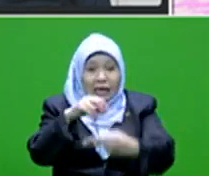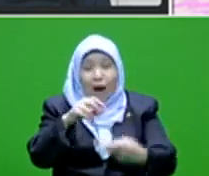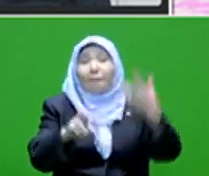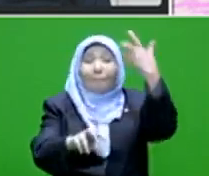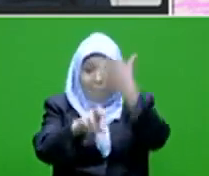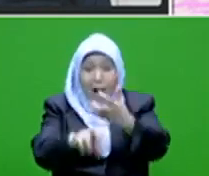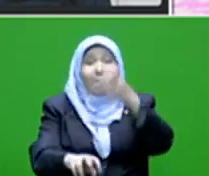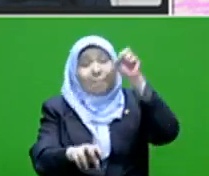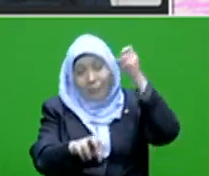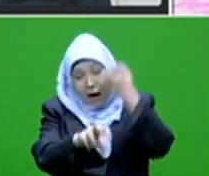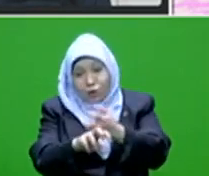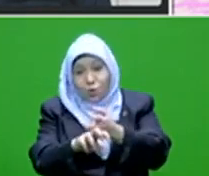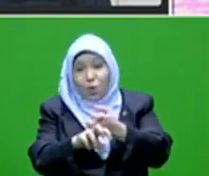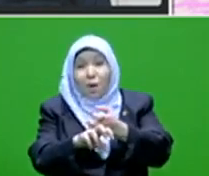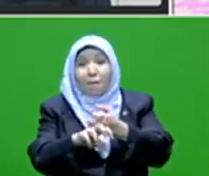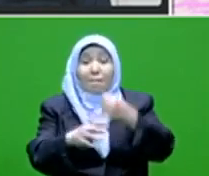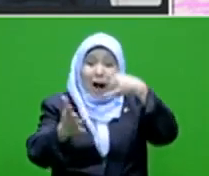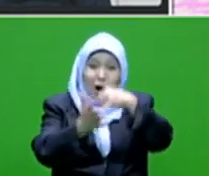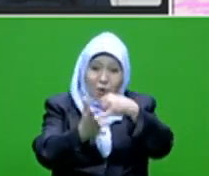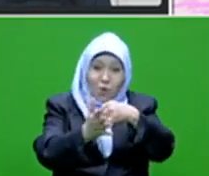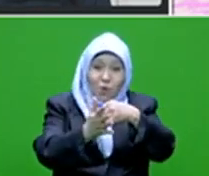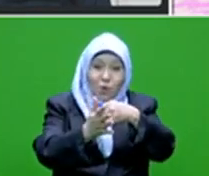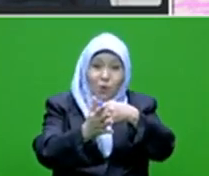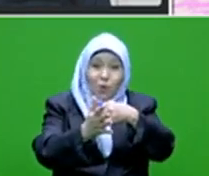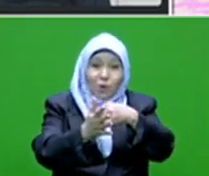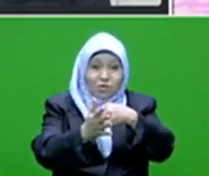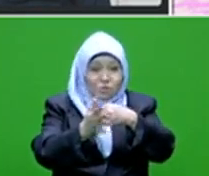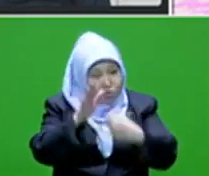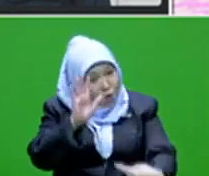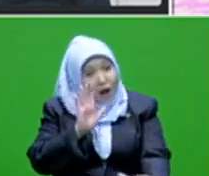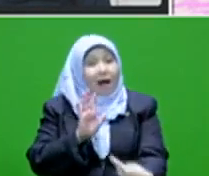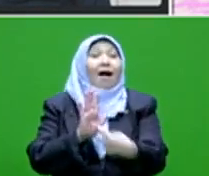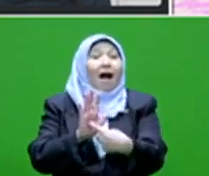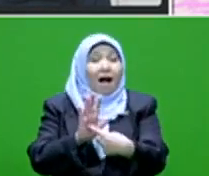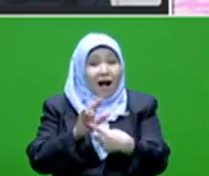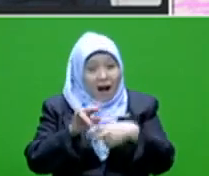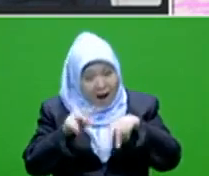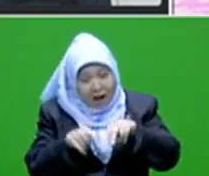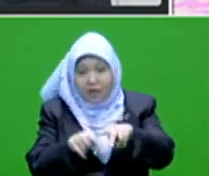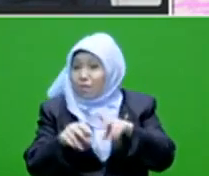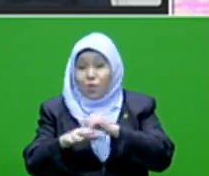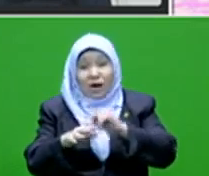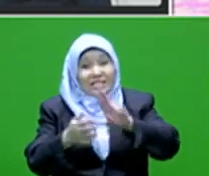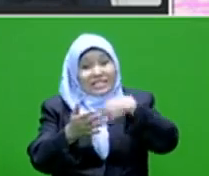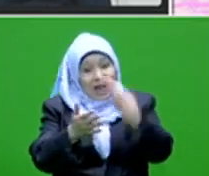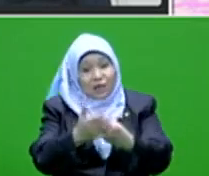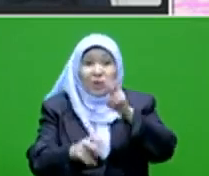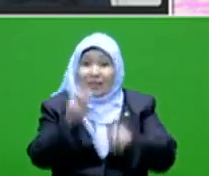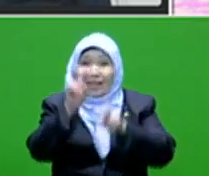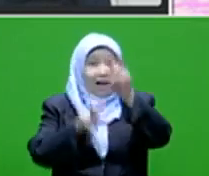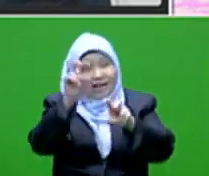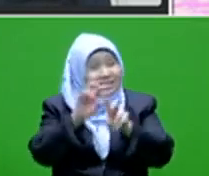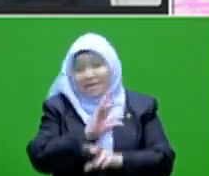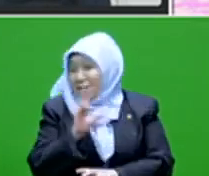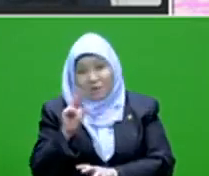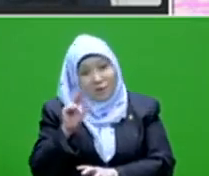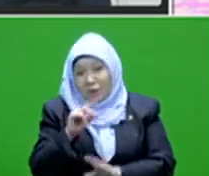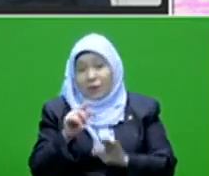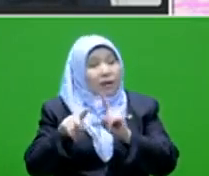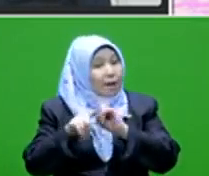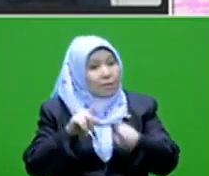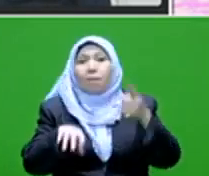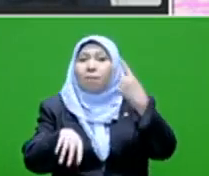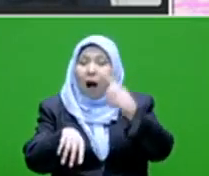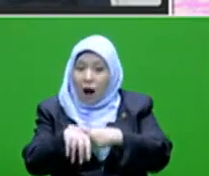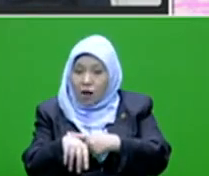batu, paku cucuk kat kaki. Dia jadi lagu tu. Dia bukan jatuh ditimpa tangga saja. Kena tahu. Berkali-kali. Tetapi